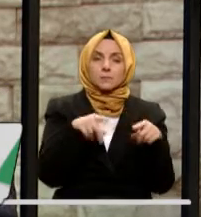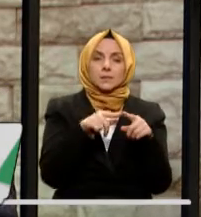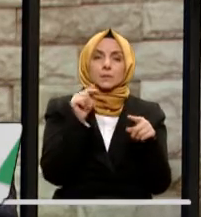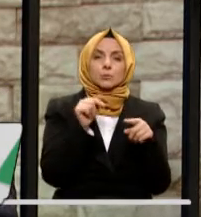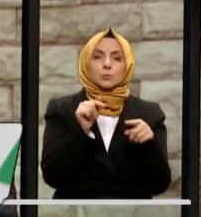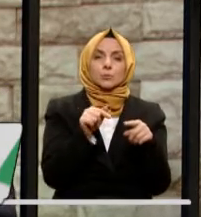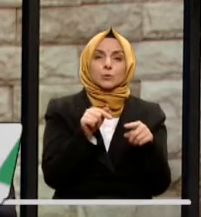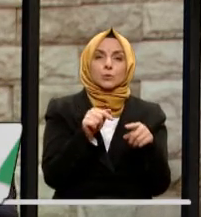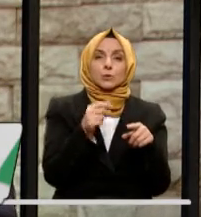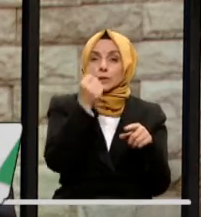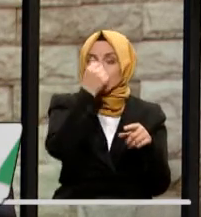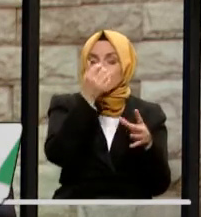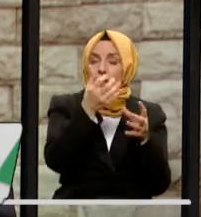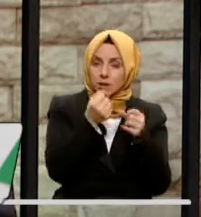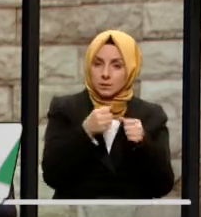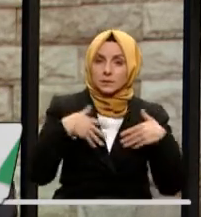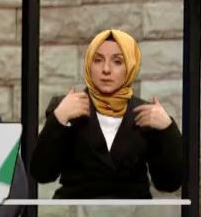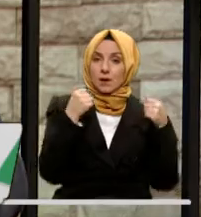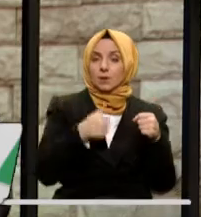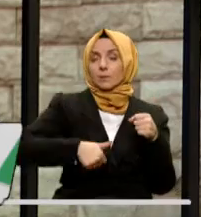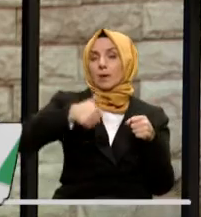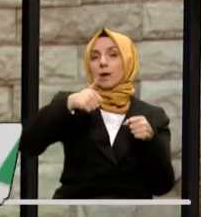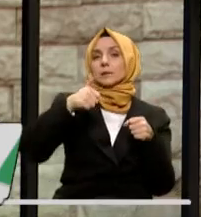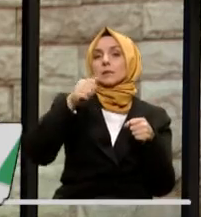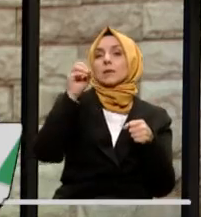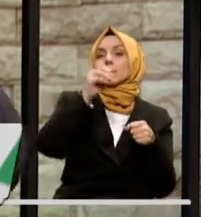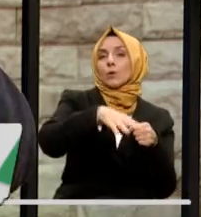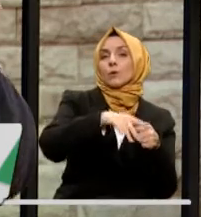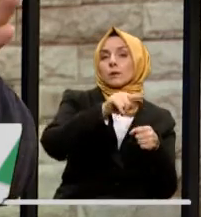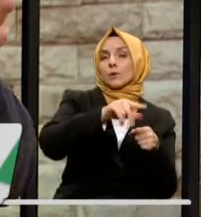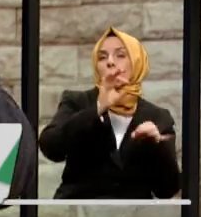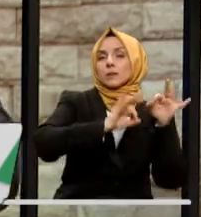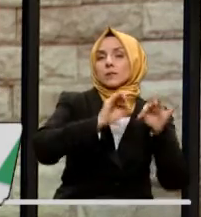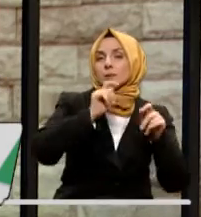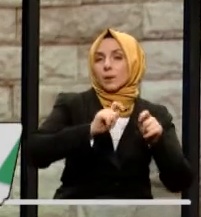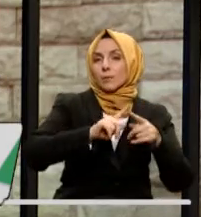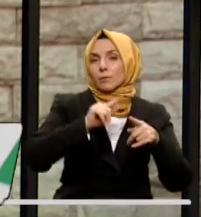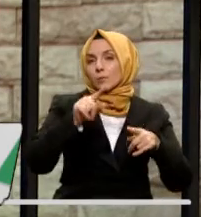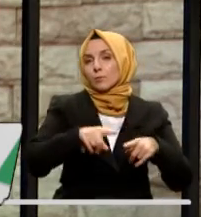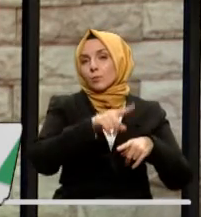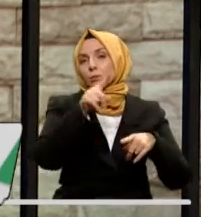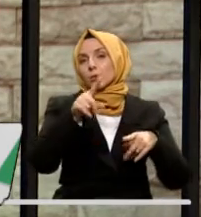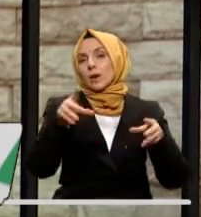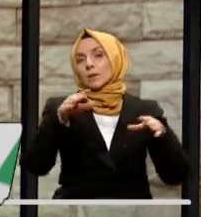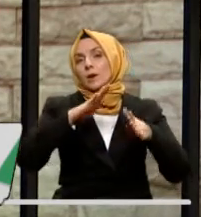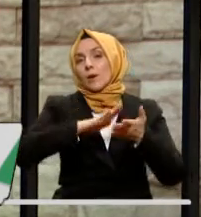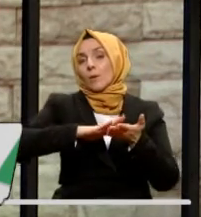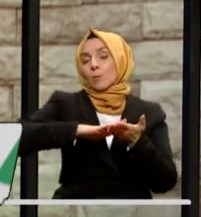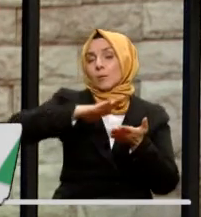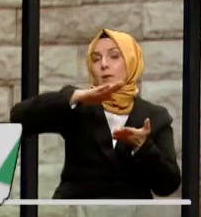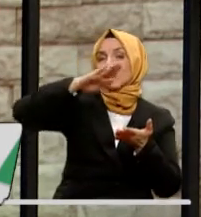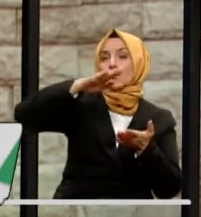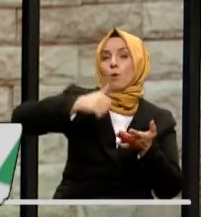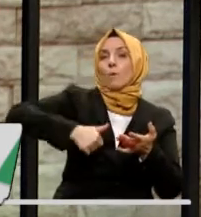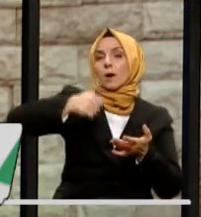veriyoruz laboratuvarın işletilmesi sağlık bakanlığımız da ve daha sonra veritabanımızda bu veriler duruyor Bakanlığı